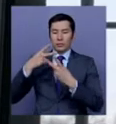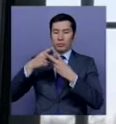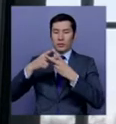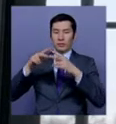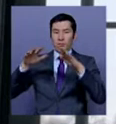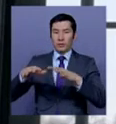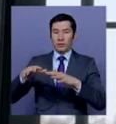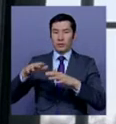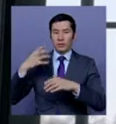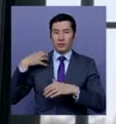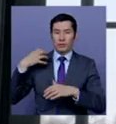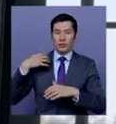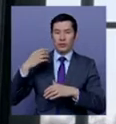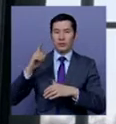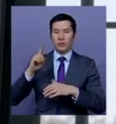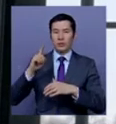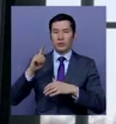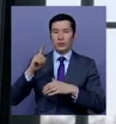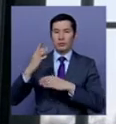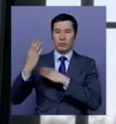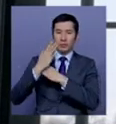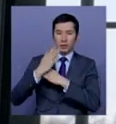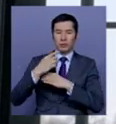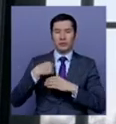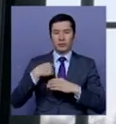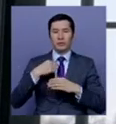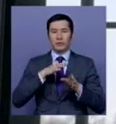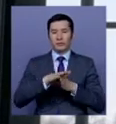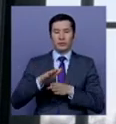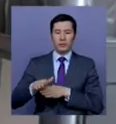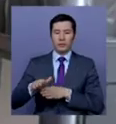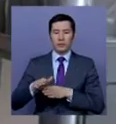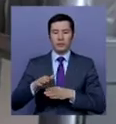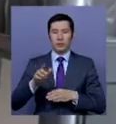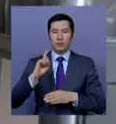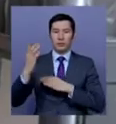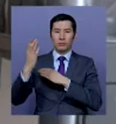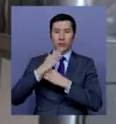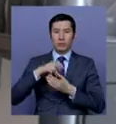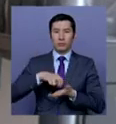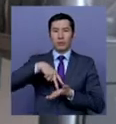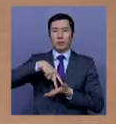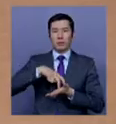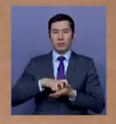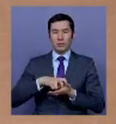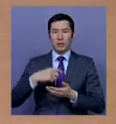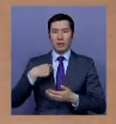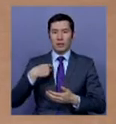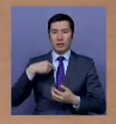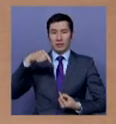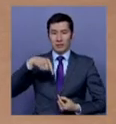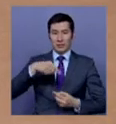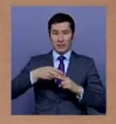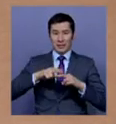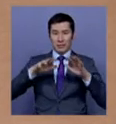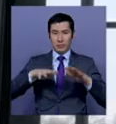олар мені отыр десе отырамын, тұр десе тұрам болды. Мен ол мен міндеттімін оны орындауға. Мен жазамды өтеп отқан